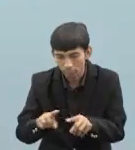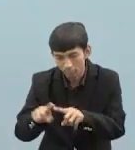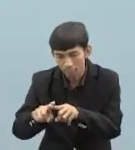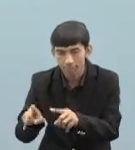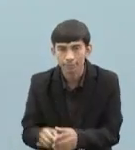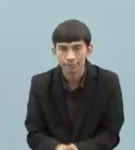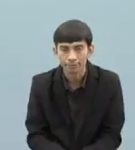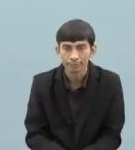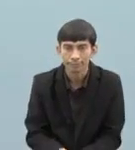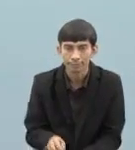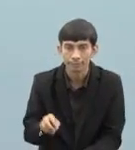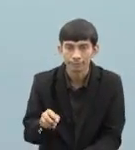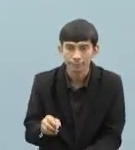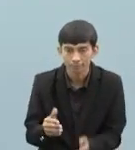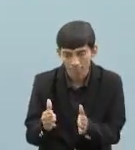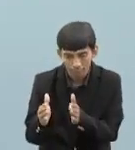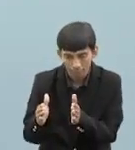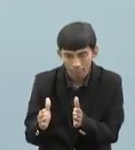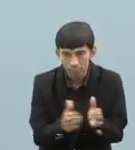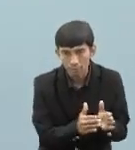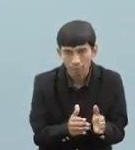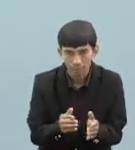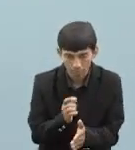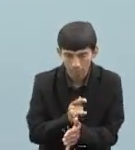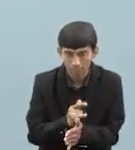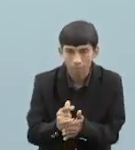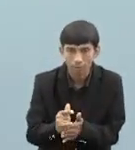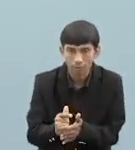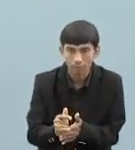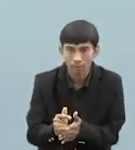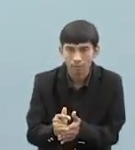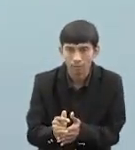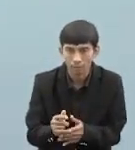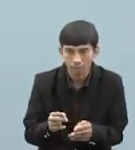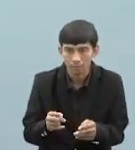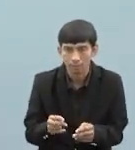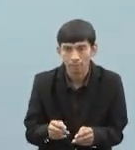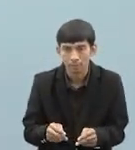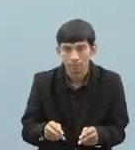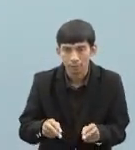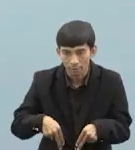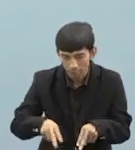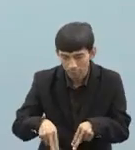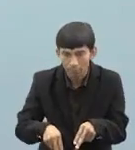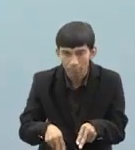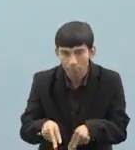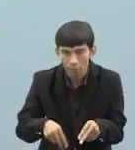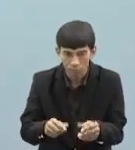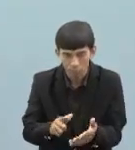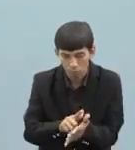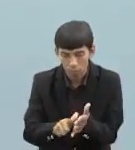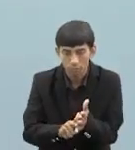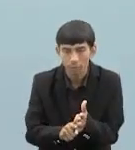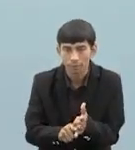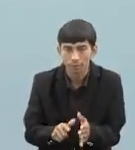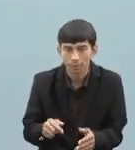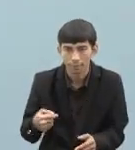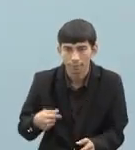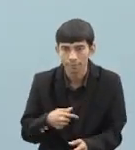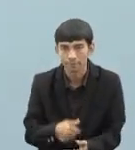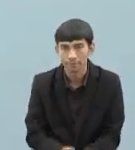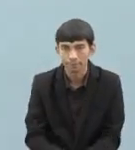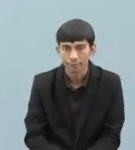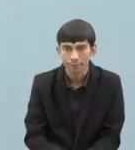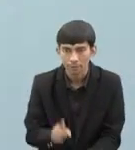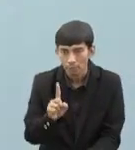nì. Chà tì bấy. Rồi biết bà có à chi vẹt cam rồi bỏ chân chiếc dưỡng. Chà,